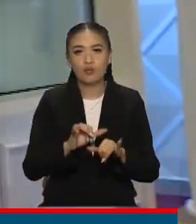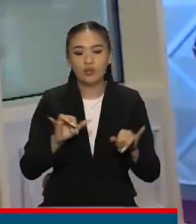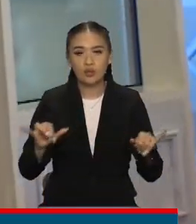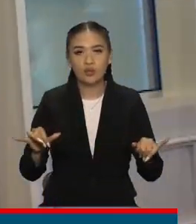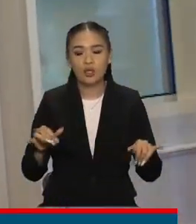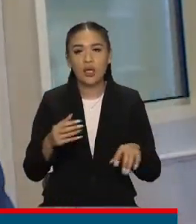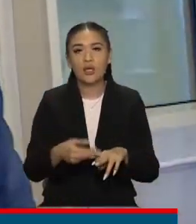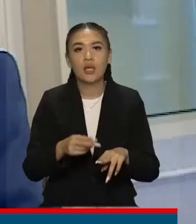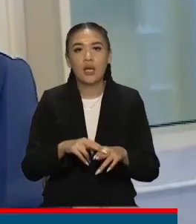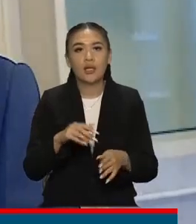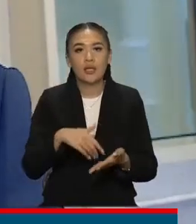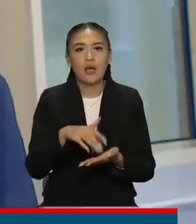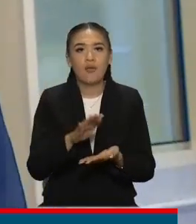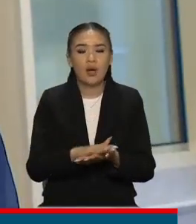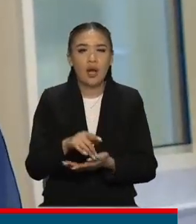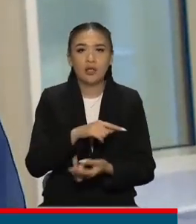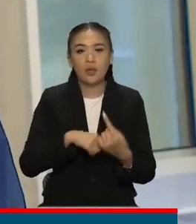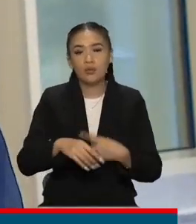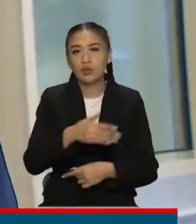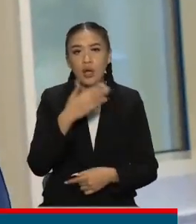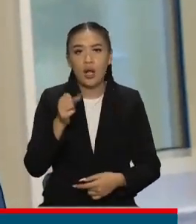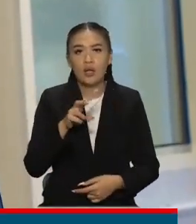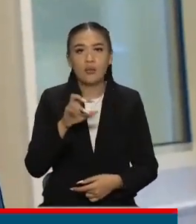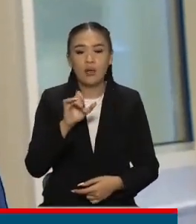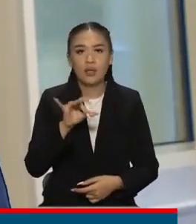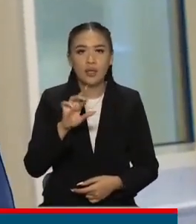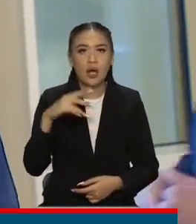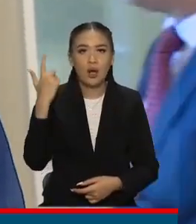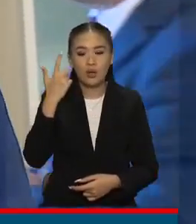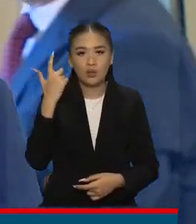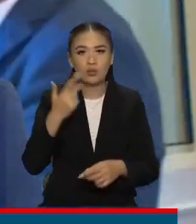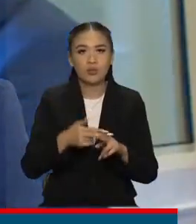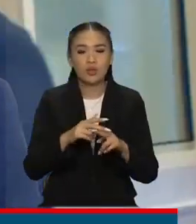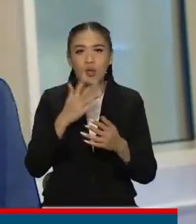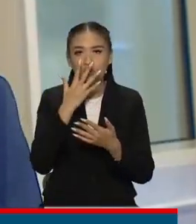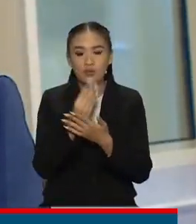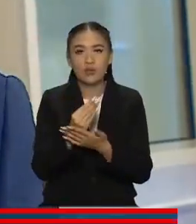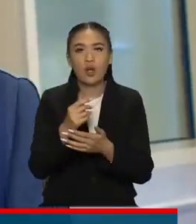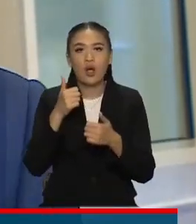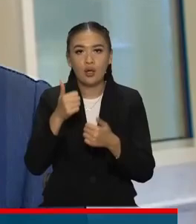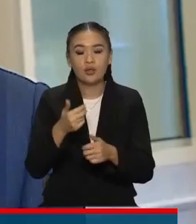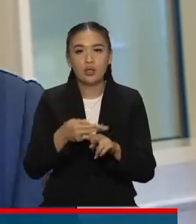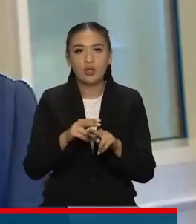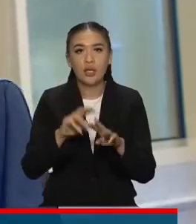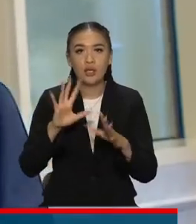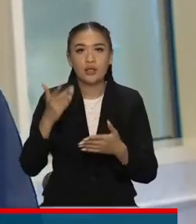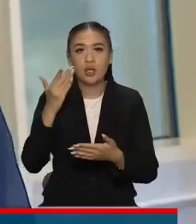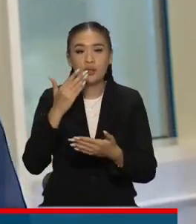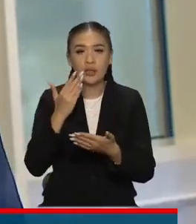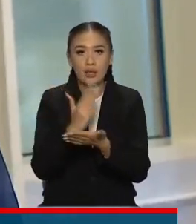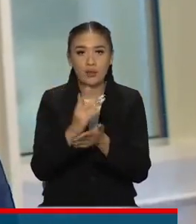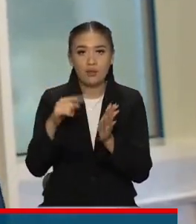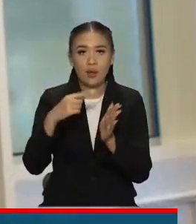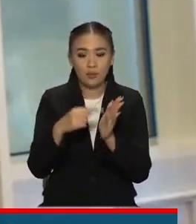таңда ешқандай тауар айналымы жоқ. Албанияда ауыл шаруашылығы дамыған, өздерін қамтып отыр. Егер олардан сұраныс болса, бидай